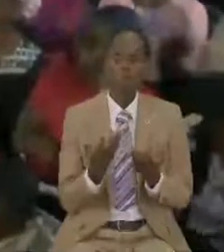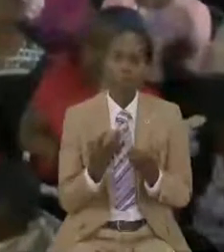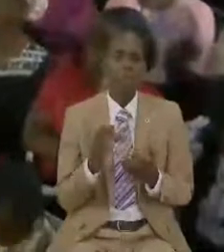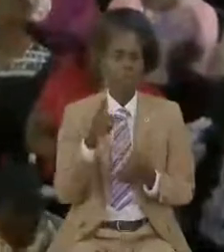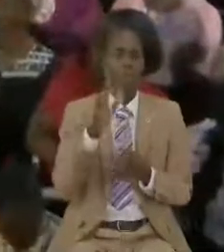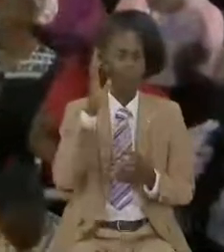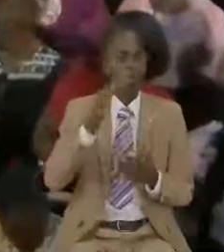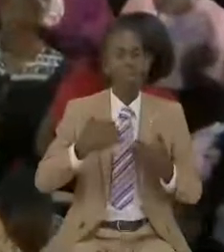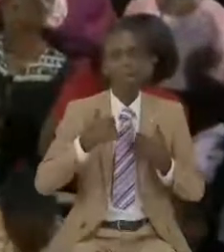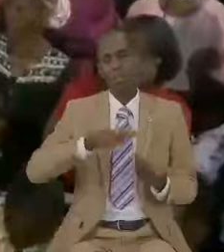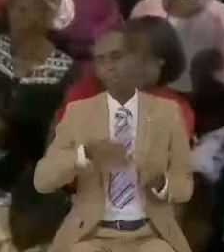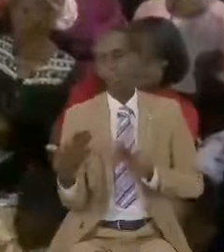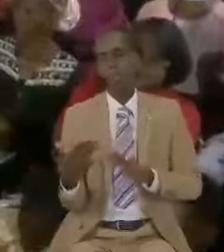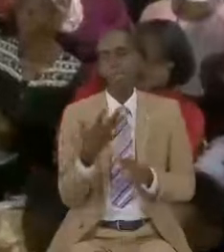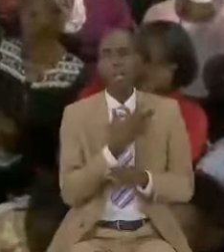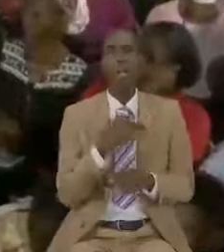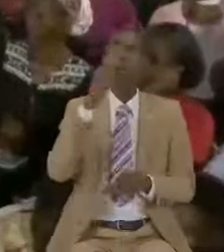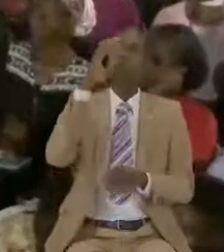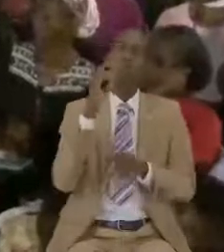Dans cette condition.